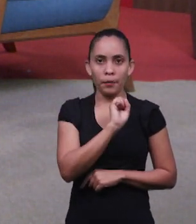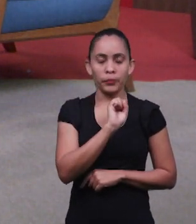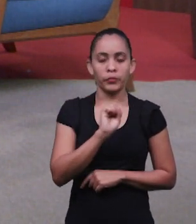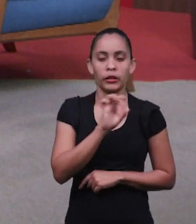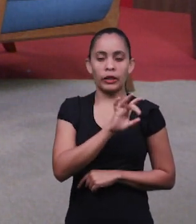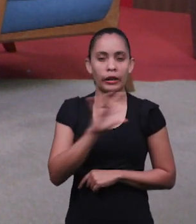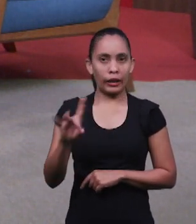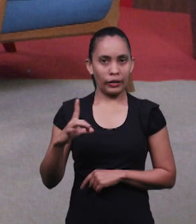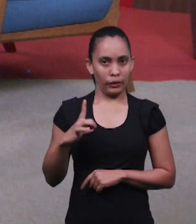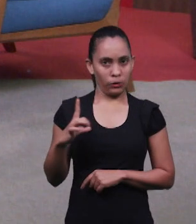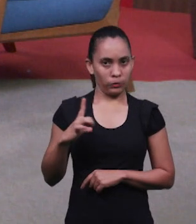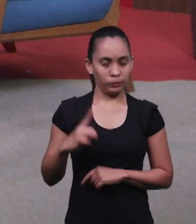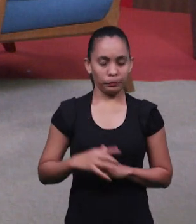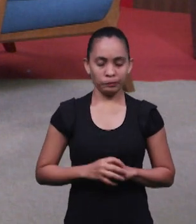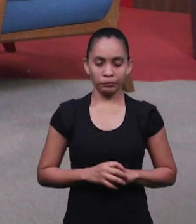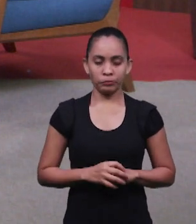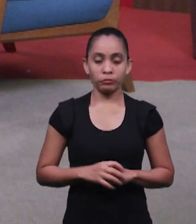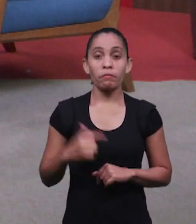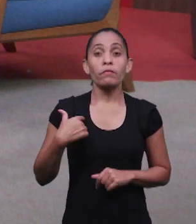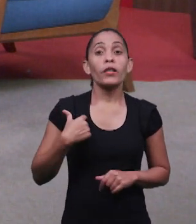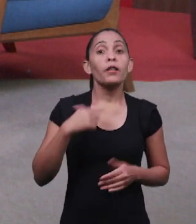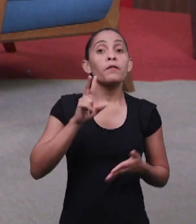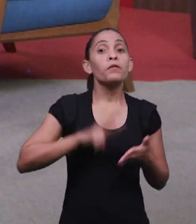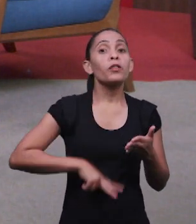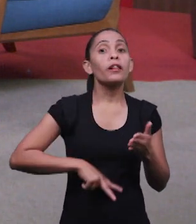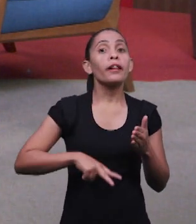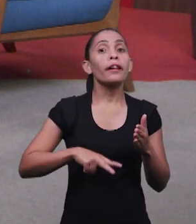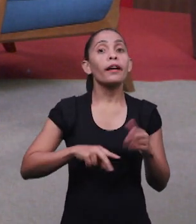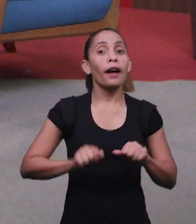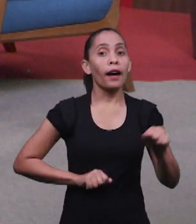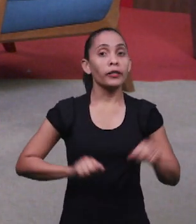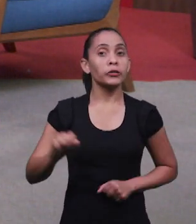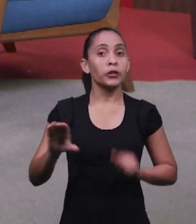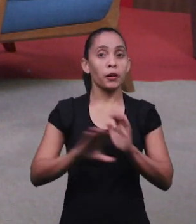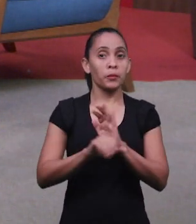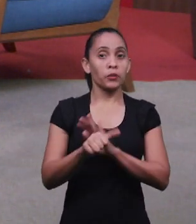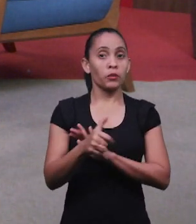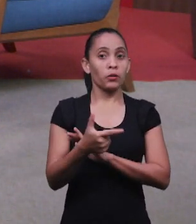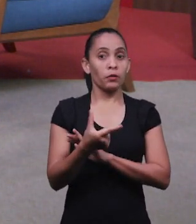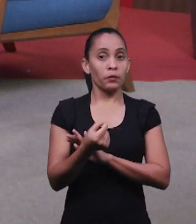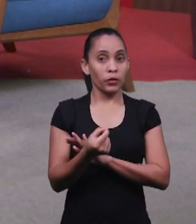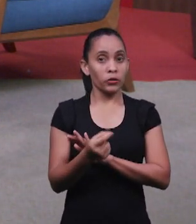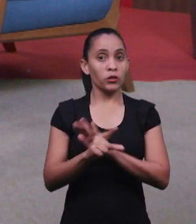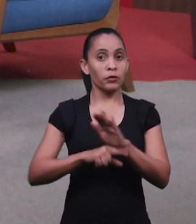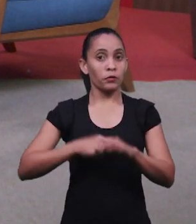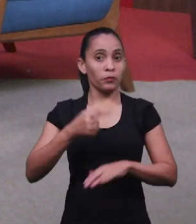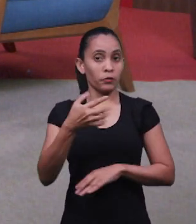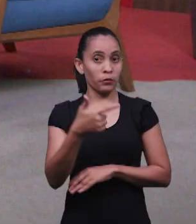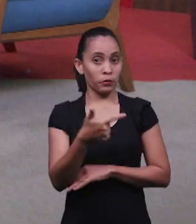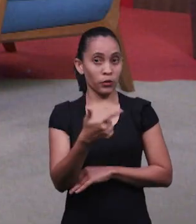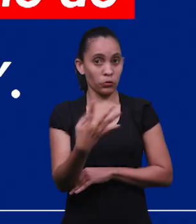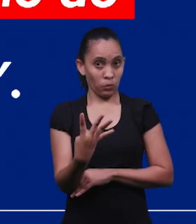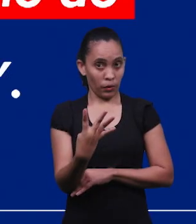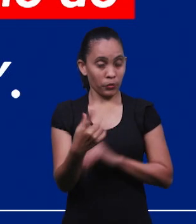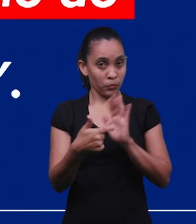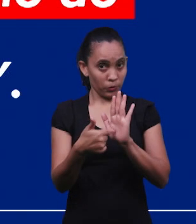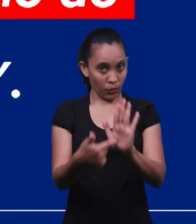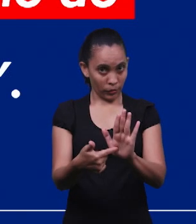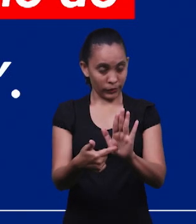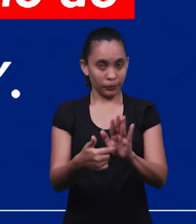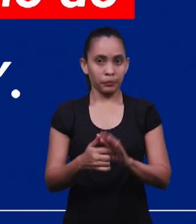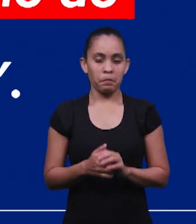un abordage rapide. Hein. Donc, je vais lire Actes chapitre 20, verset 24. Acte 20, 24, qui nous